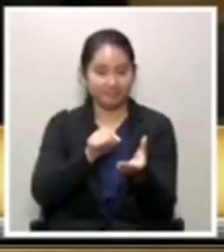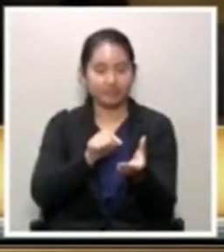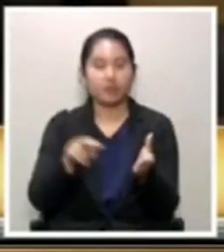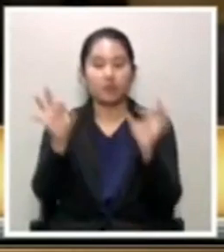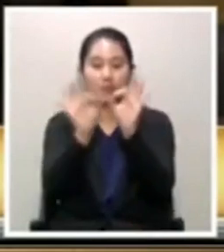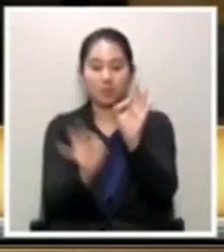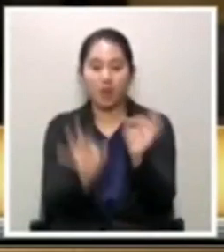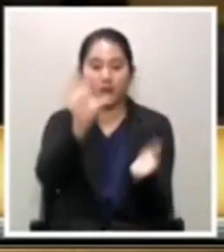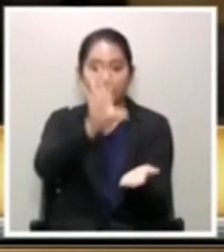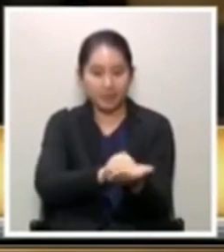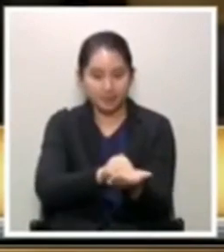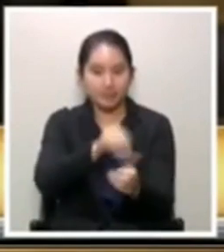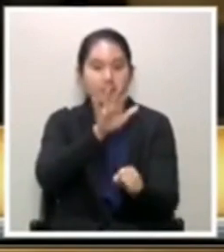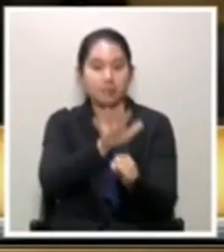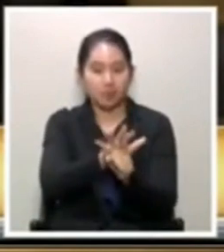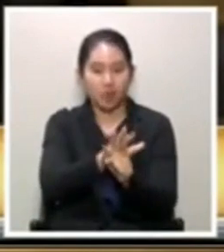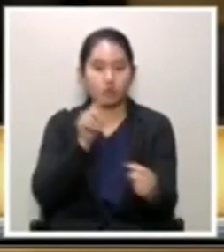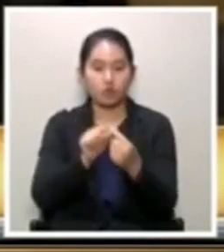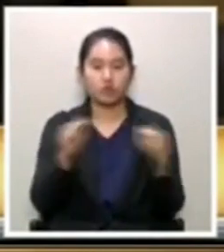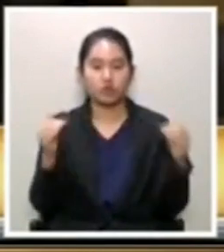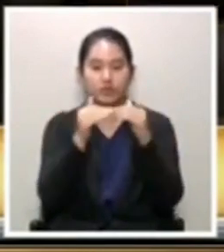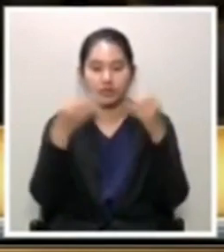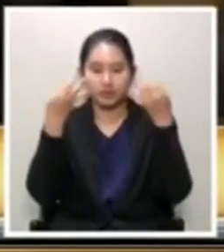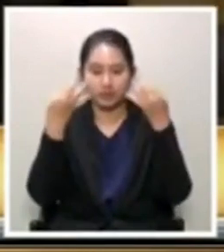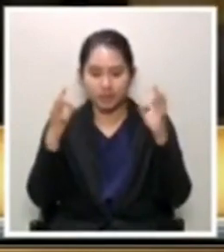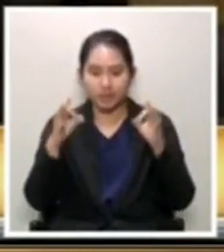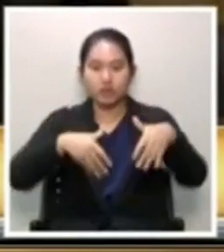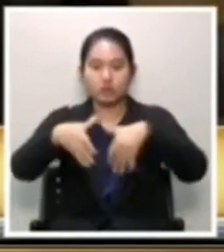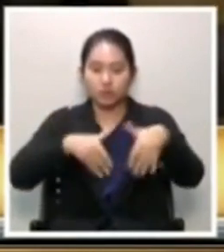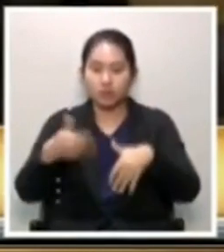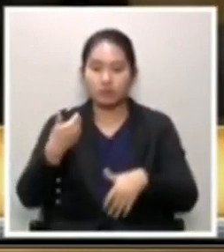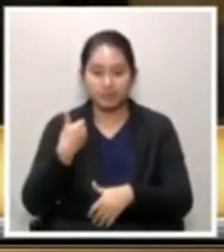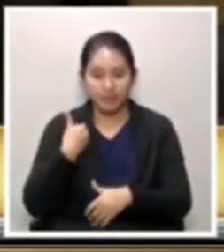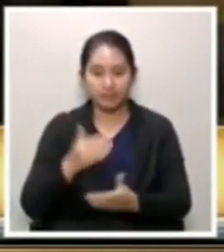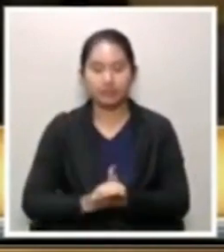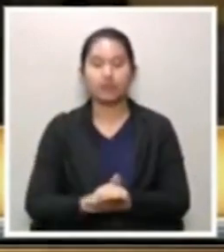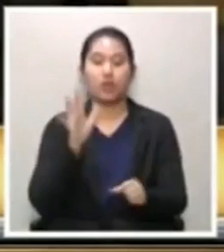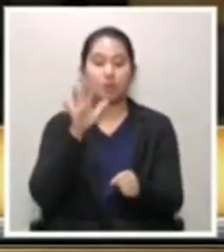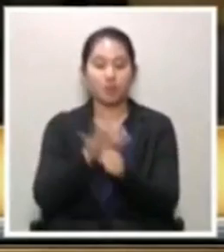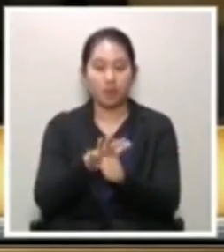ความไว้พอเพียงแก่การให้สิทธิมนุษยชนแก่ปวงชนหรือไม่และพอเพียงแก่การ